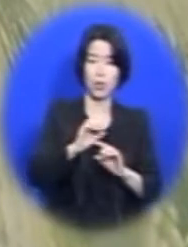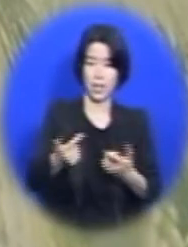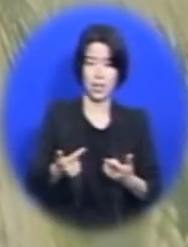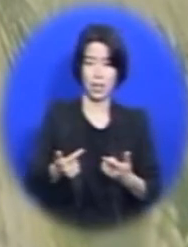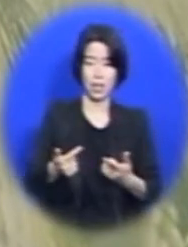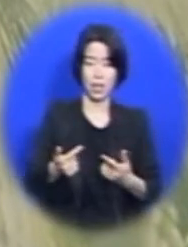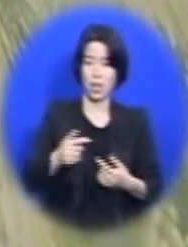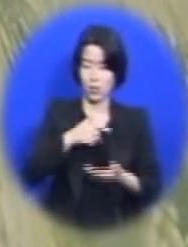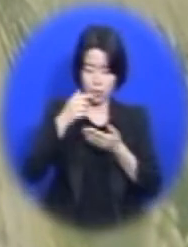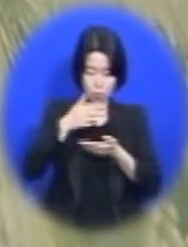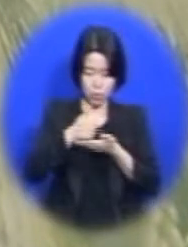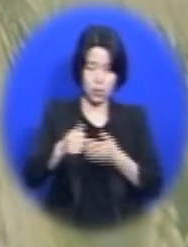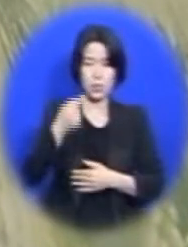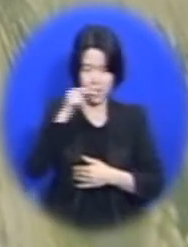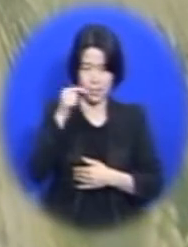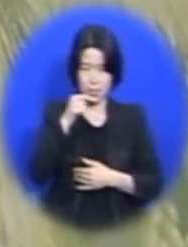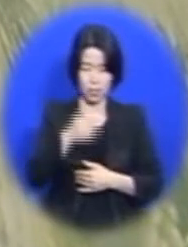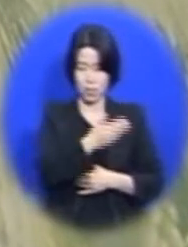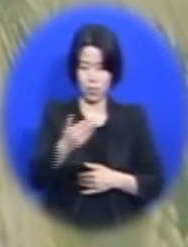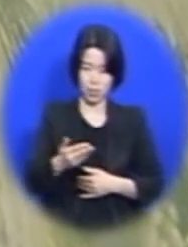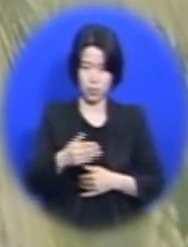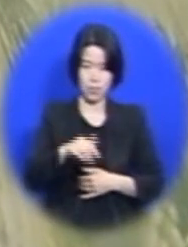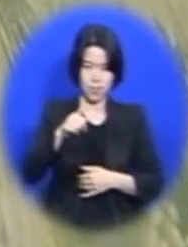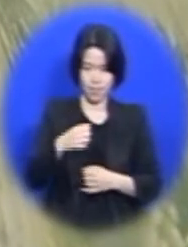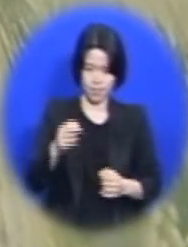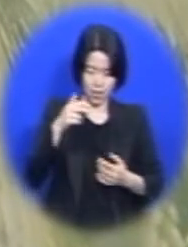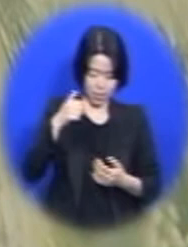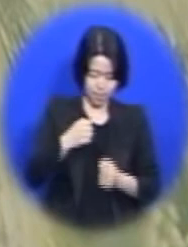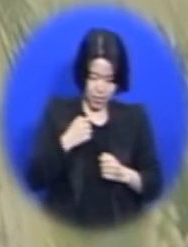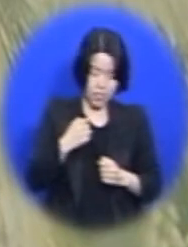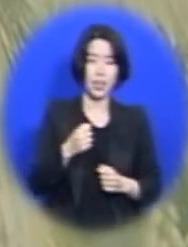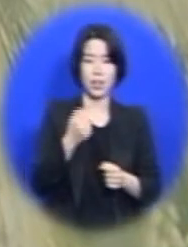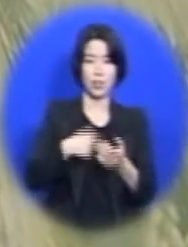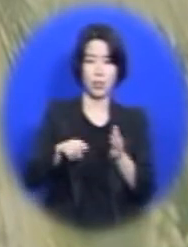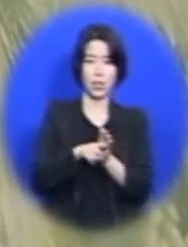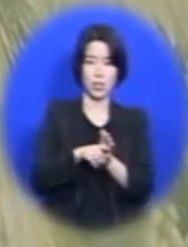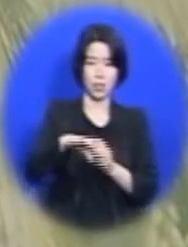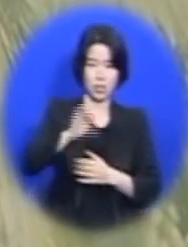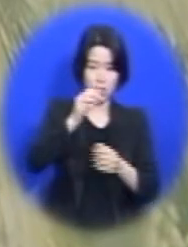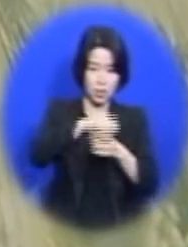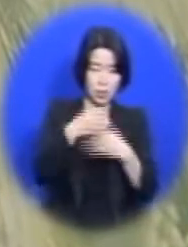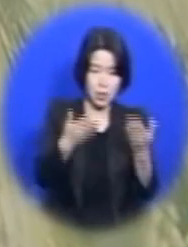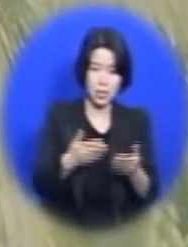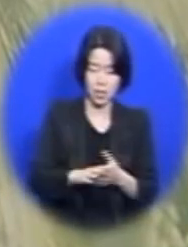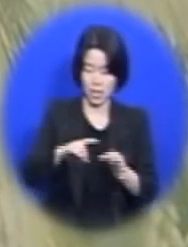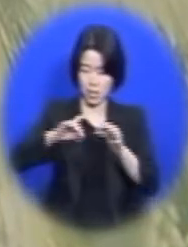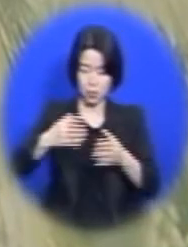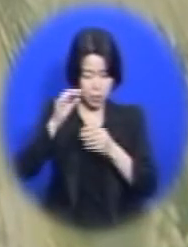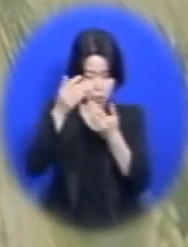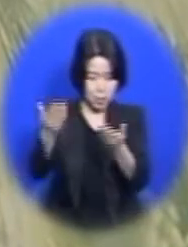주님은 까다롭게 여러분을 군기 잡으려고 첫 열매 바치라, 십일조 바치라 하시는 것도